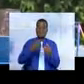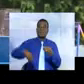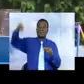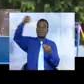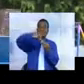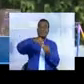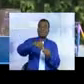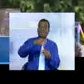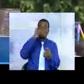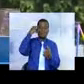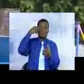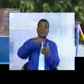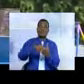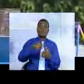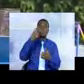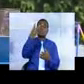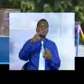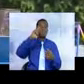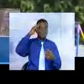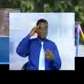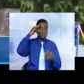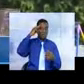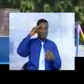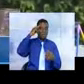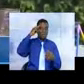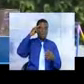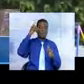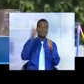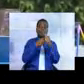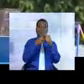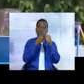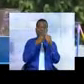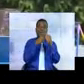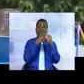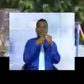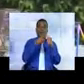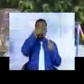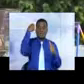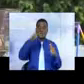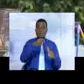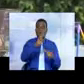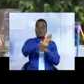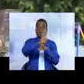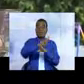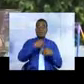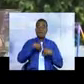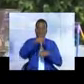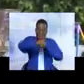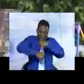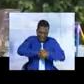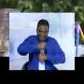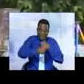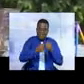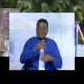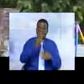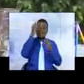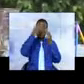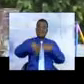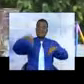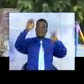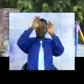supplémentaire et ceci pour deux raisons. D'abord, parce que Boaké a souffert et